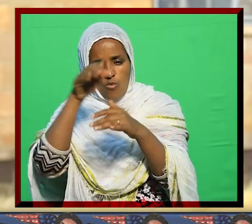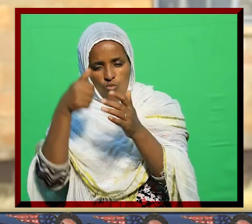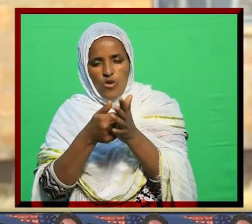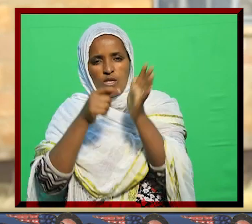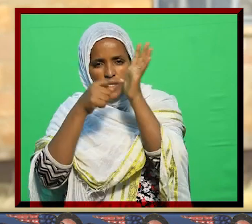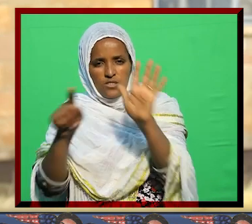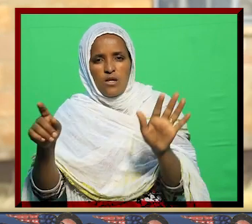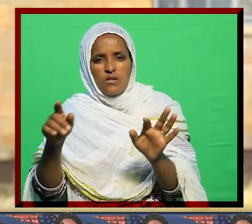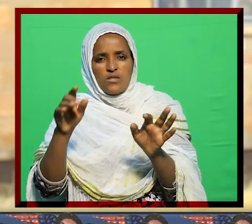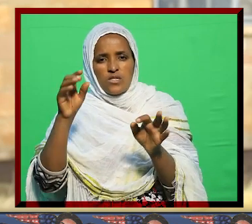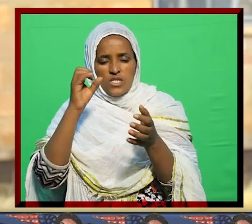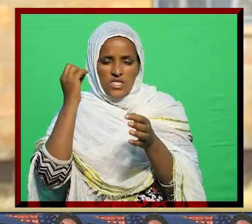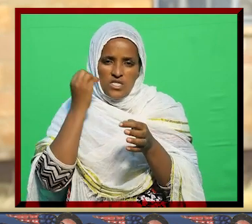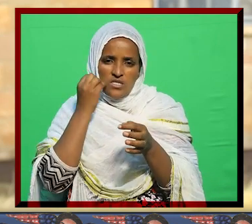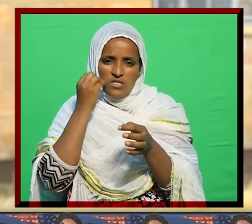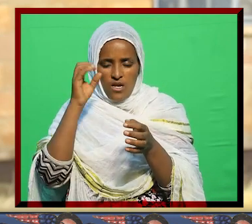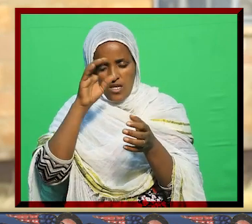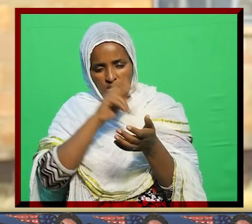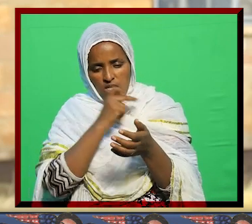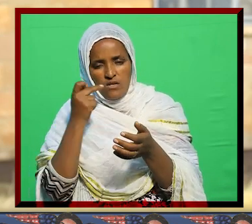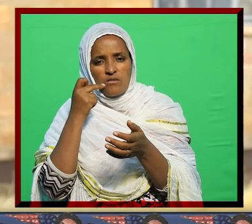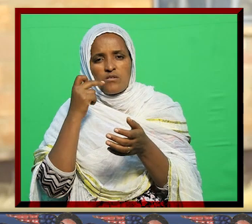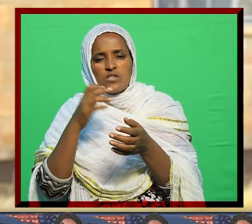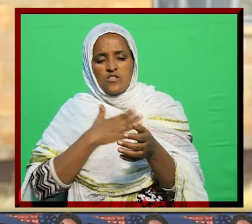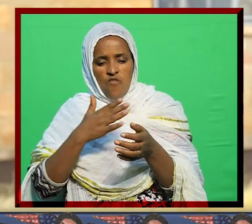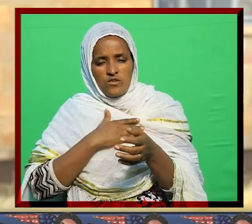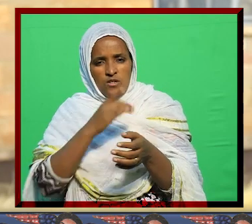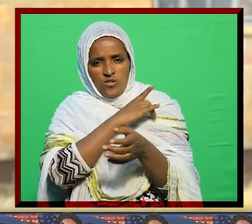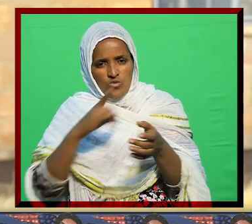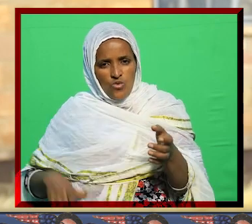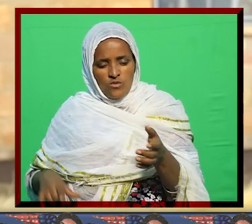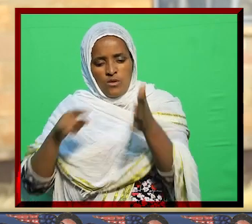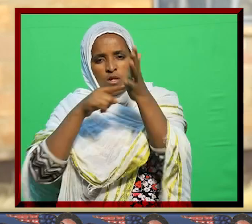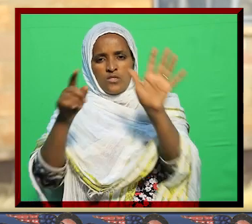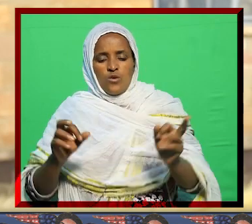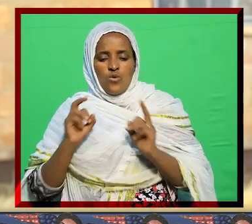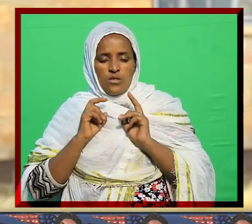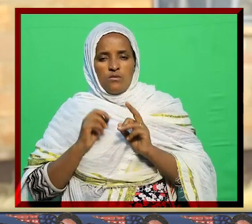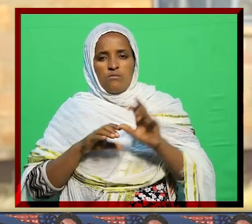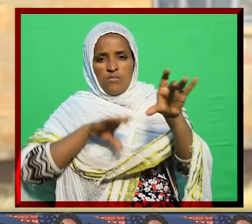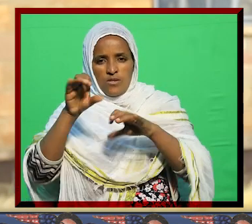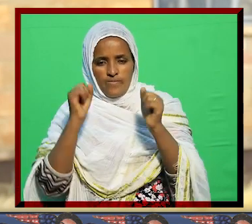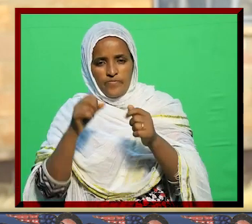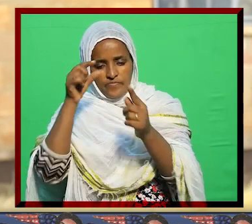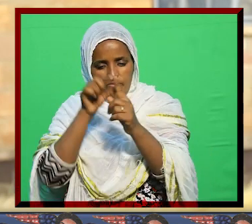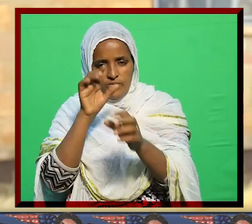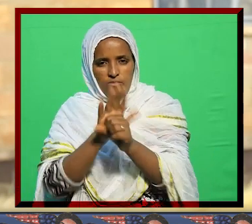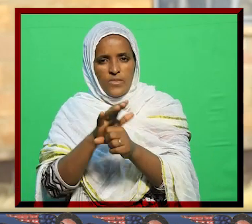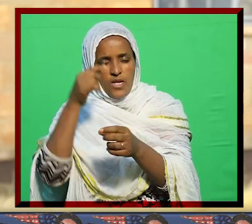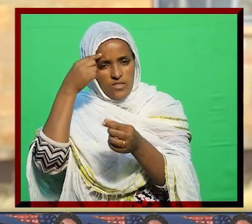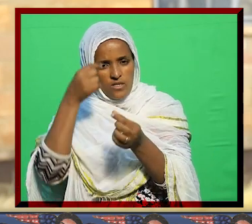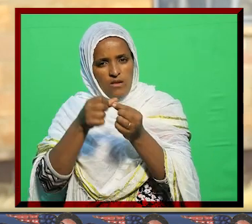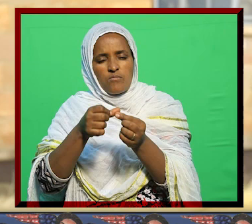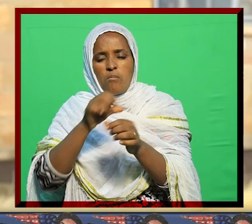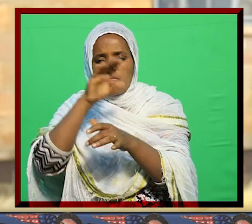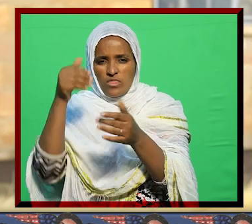በኢትዮጵያውያን ቅዱሳን በጠቅላላ ይገለጻል። በእና አባ ጽጌ ድንግል ይገለጻል። በእና አቡነ እስትንፋሰ ክርስቶስ ይገለጻል። ህይወታችን ህይወት እናደርገዋለን ማለት ነው። ቃል ኪዳናቸውን